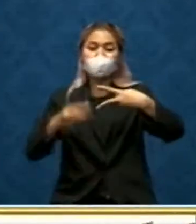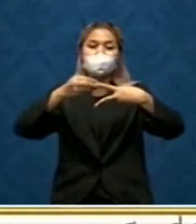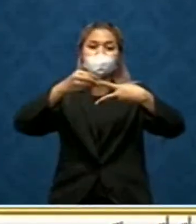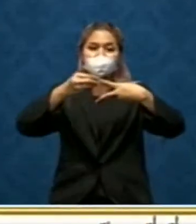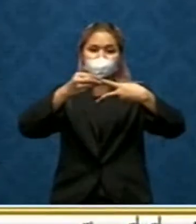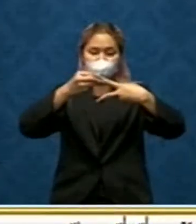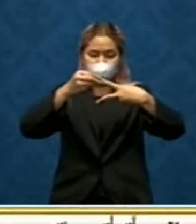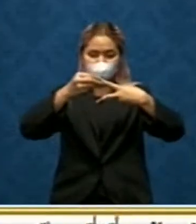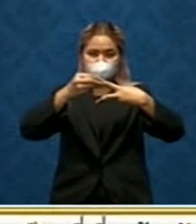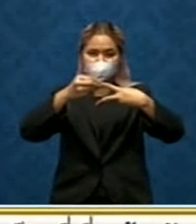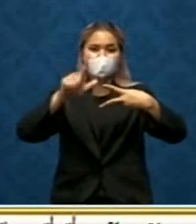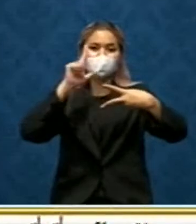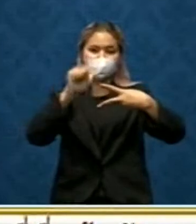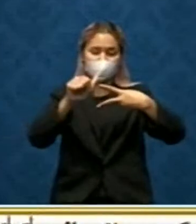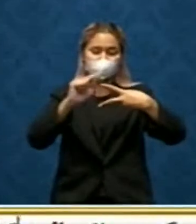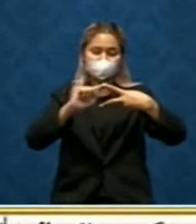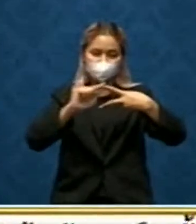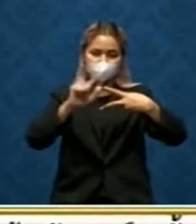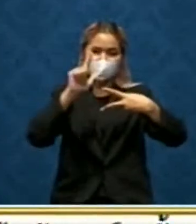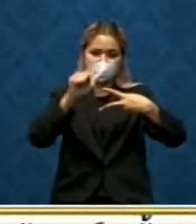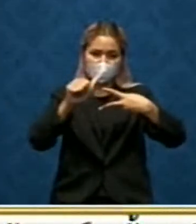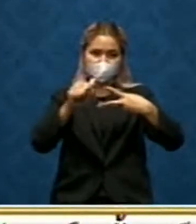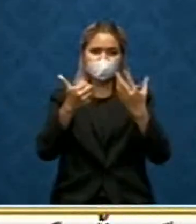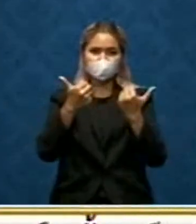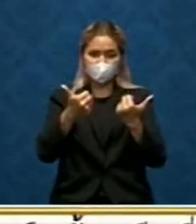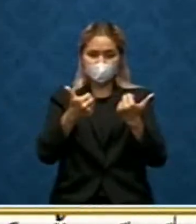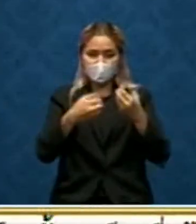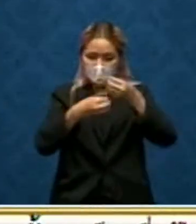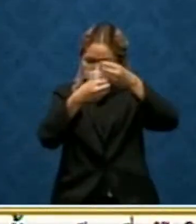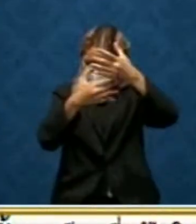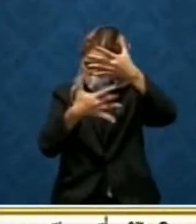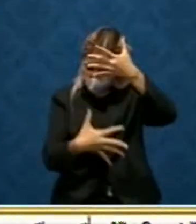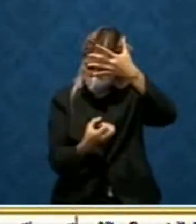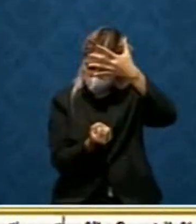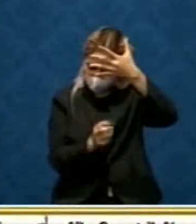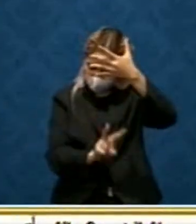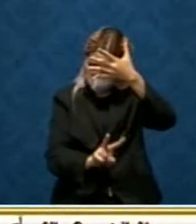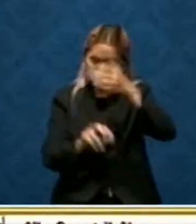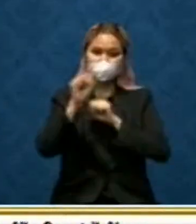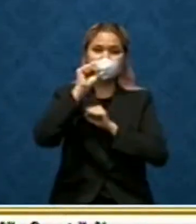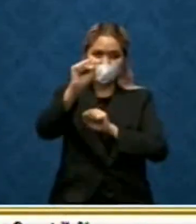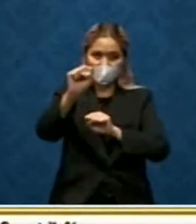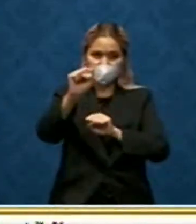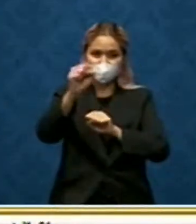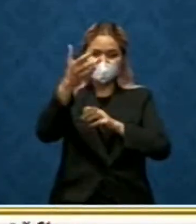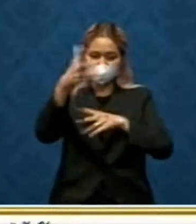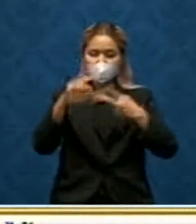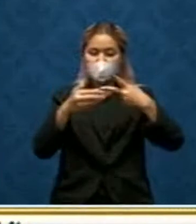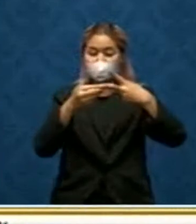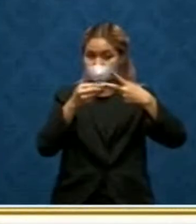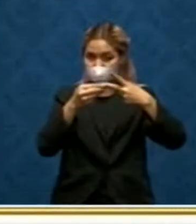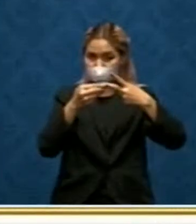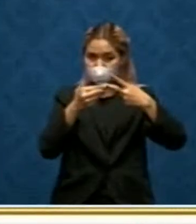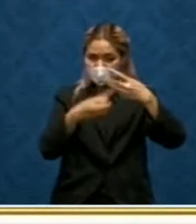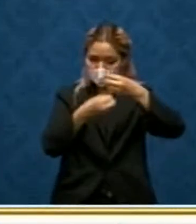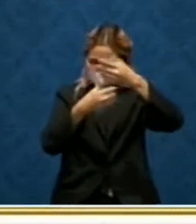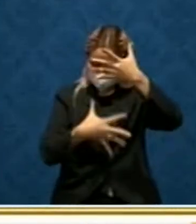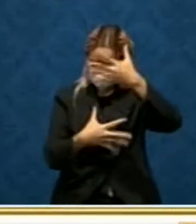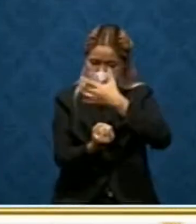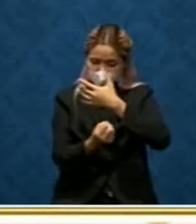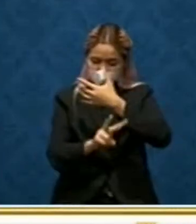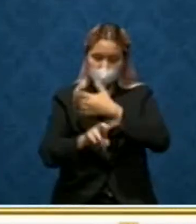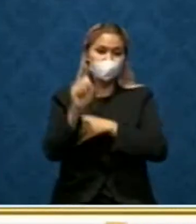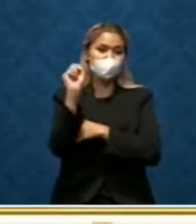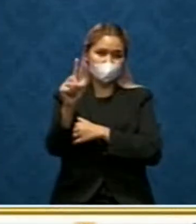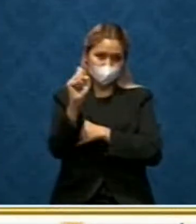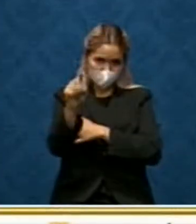เป็ายบายหักที่รัฐบาลประกาศ 12 ข้อนายบายเร่งดวนอ 12 ข้อกลาวงๆก็คือ หลั